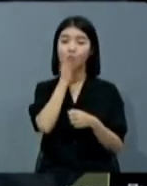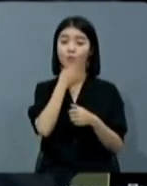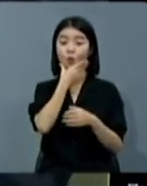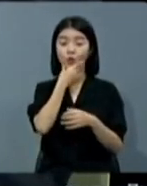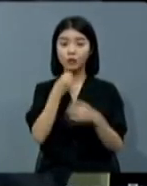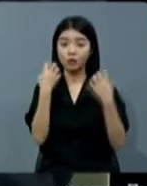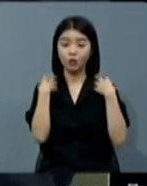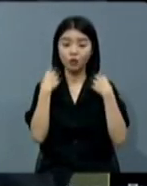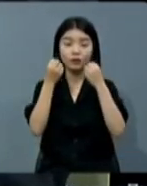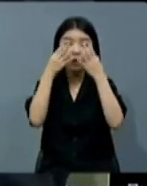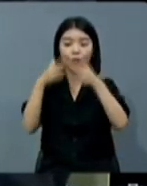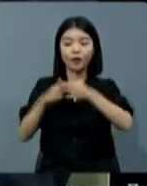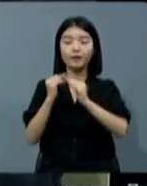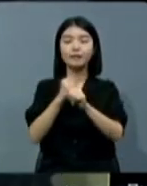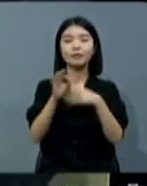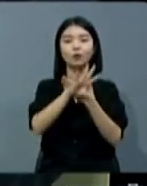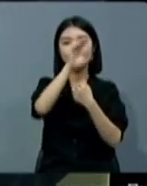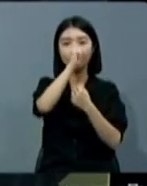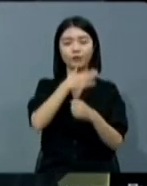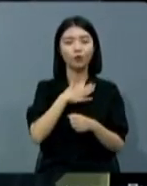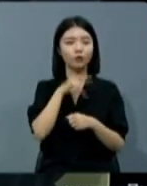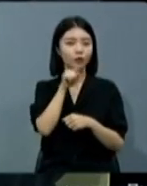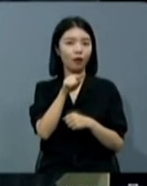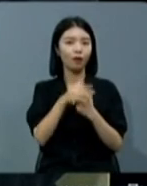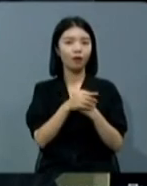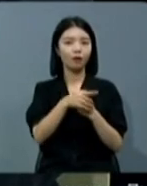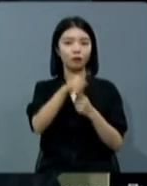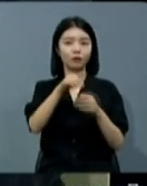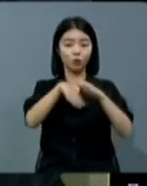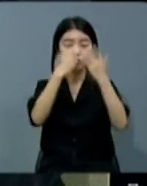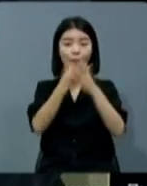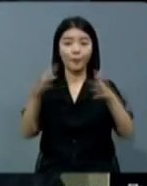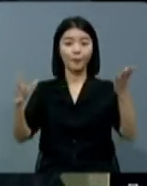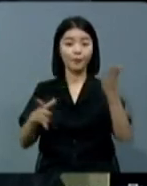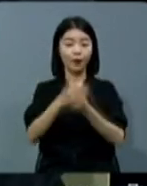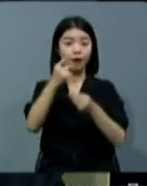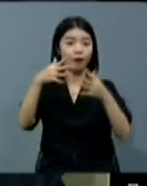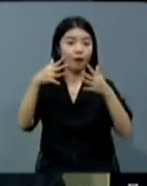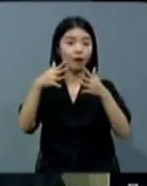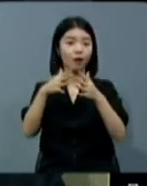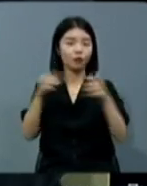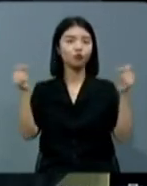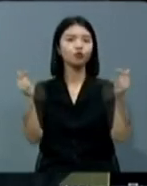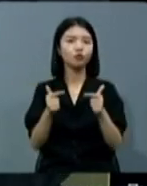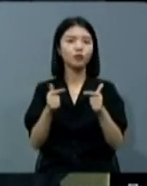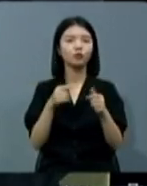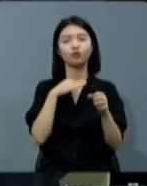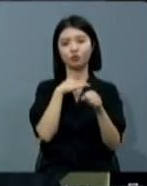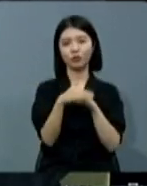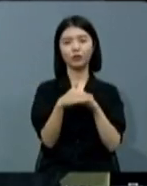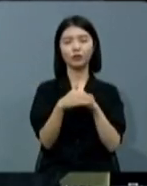한번 신설했으면 좋겠다. 저는 이게 이제 정부 부처를 전부 통폐합하자는 주의거든요. 줄이자는 주의거든.